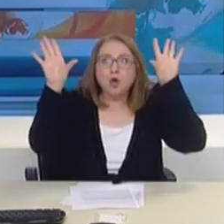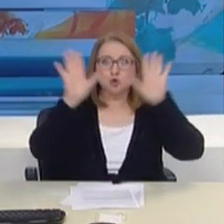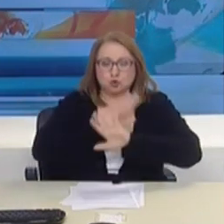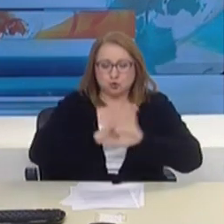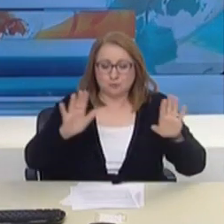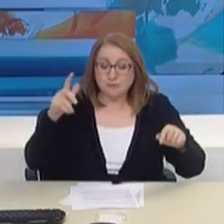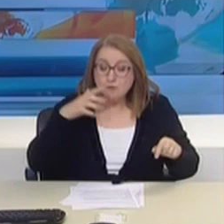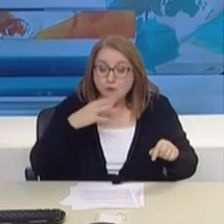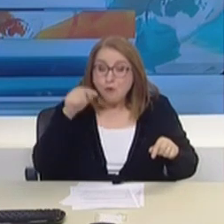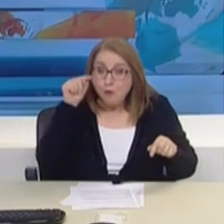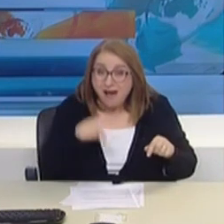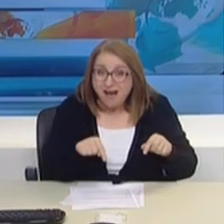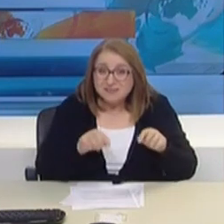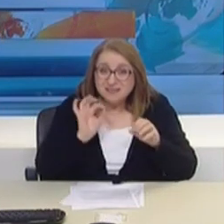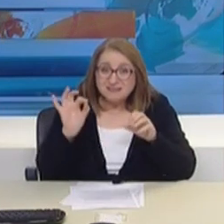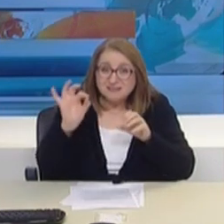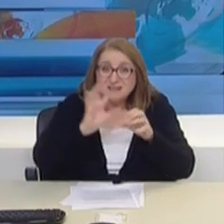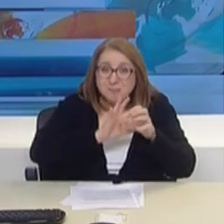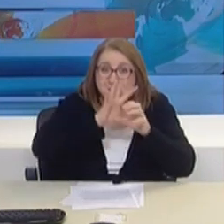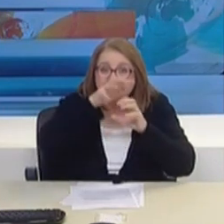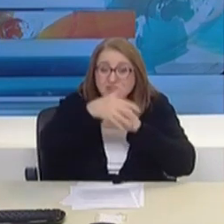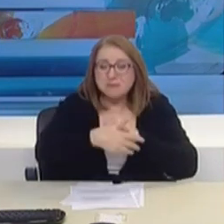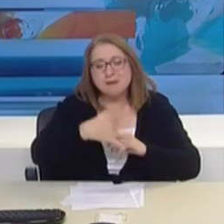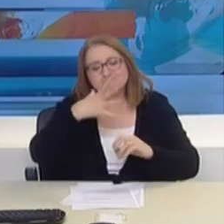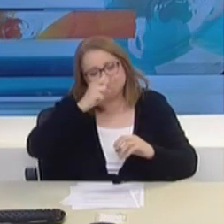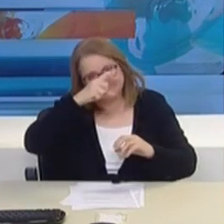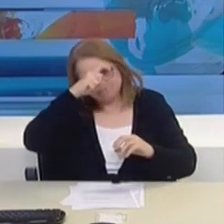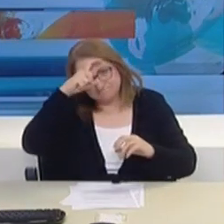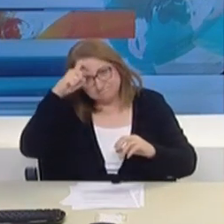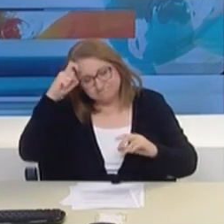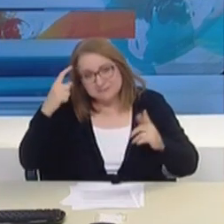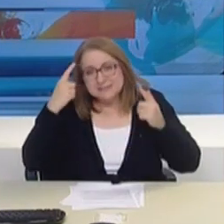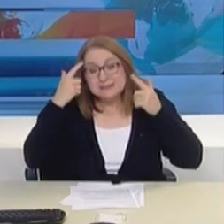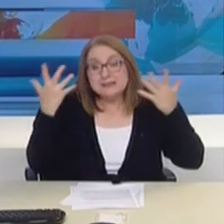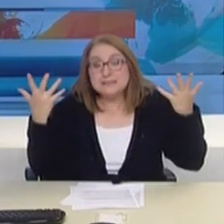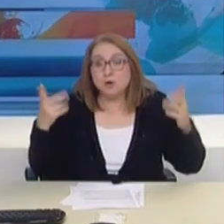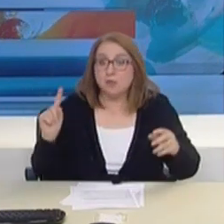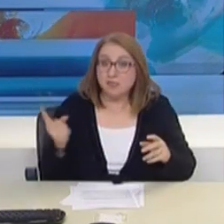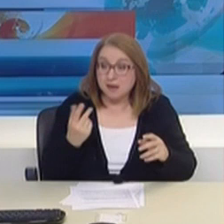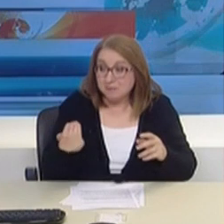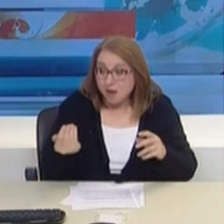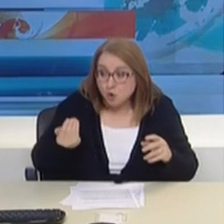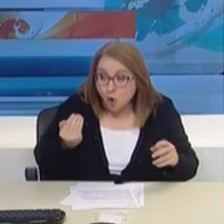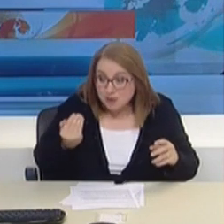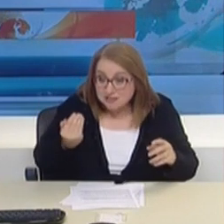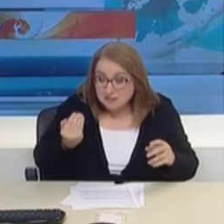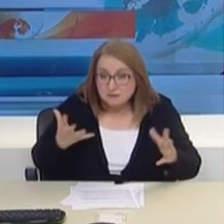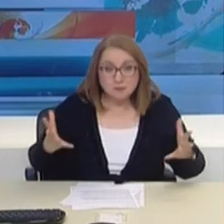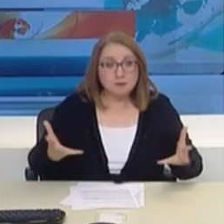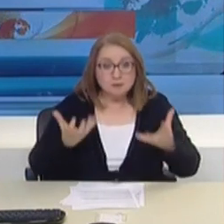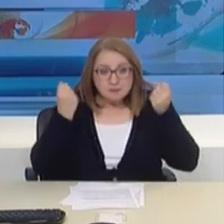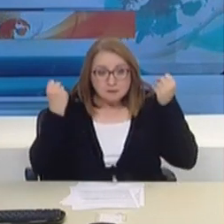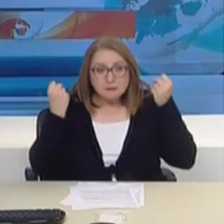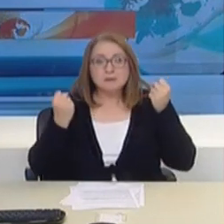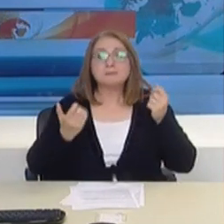Το πόσο γρήγορα κανείς πρέπει να πάρει θεραπεία και αν το πόσο γρήγορα πάρει θεραπεία επηρεάζει τη μετέπειτα εξέλιξη της νόσου.